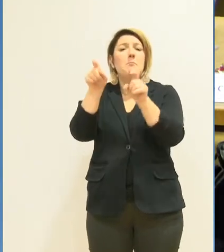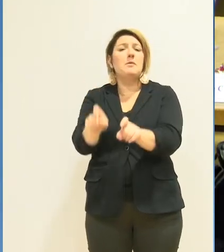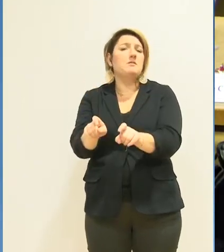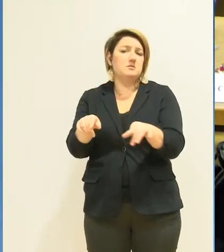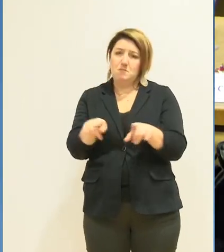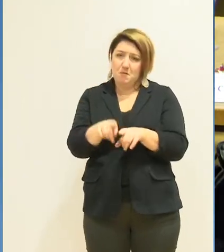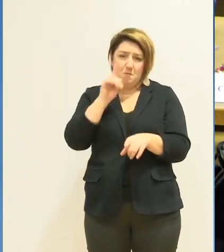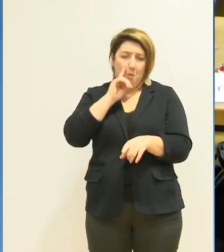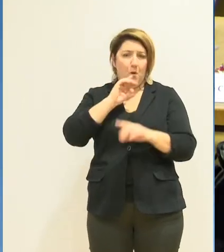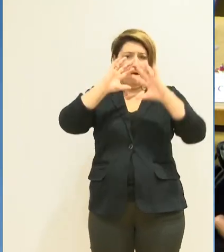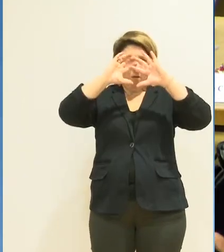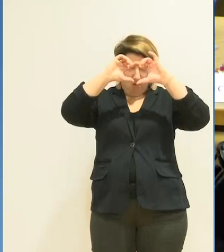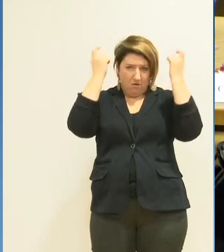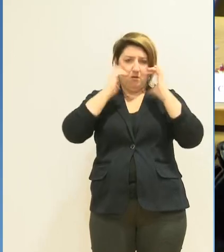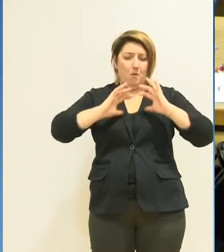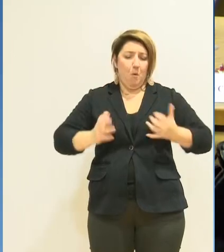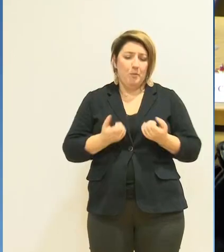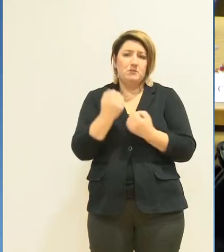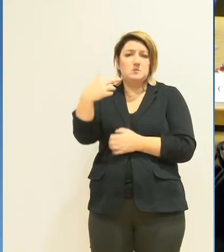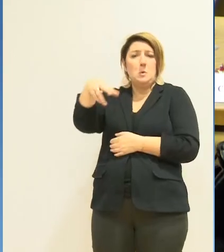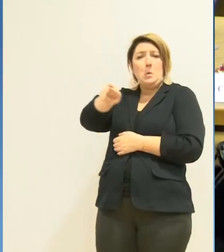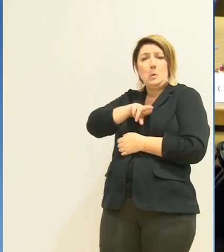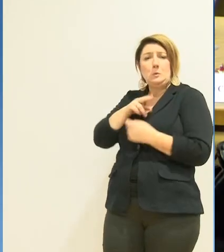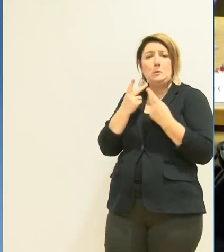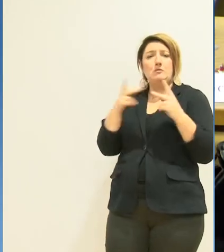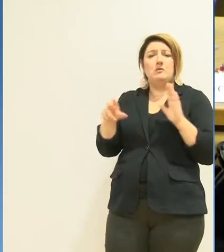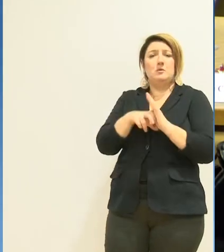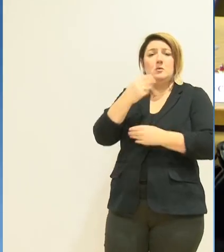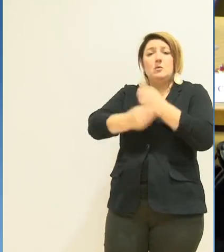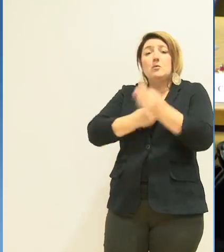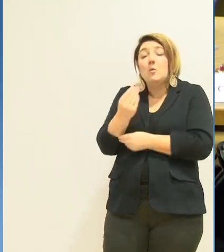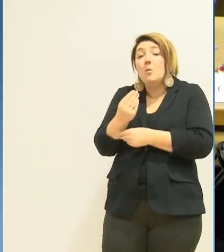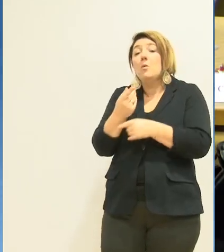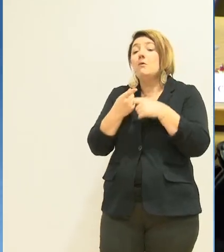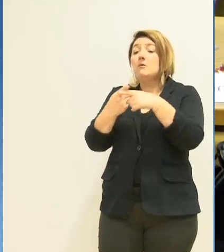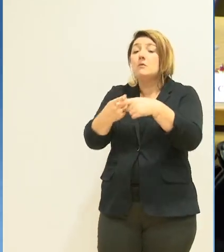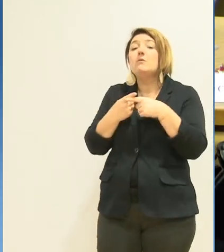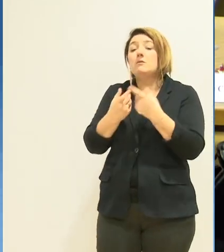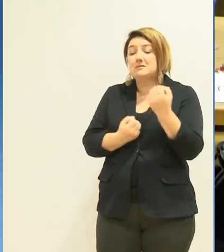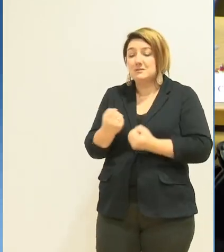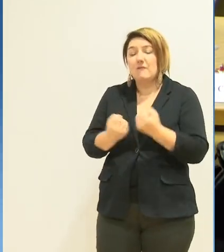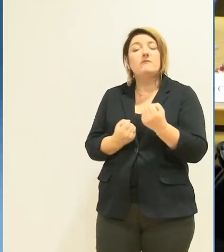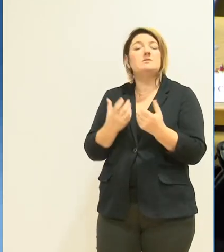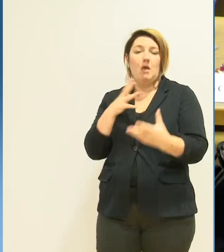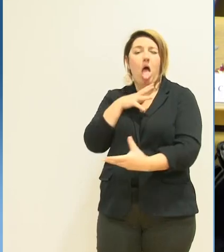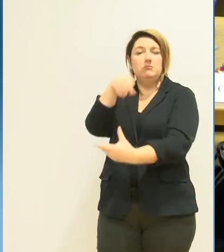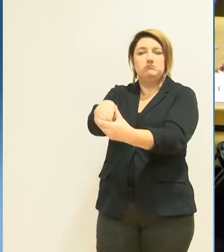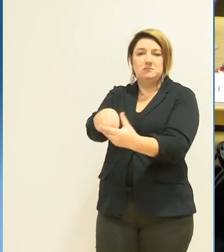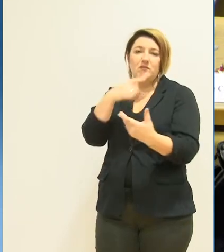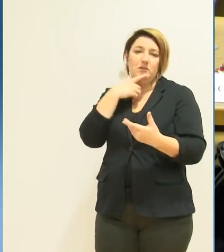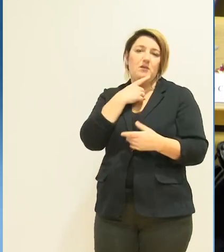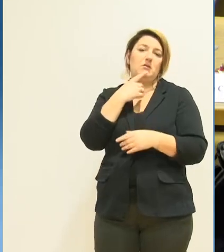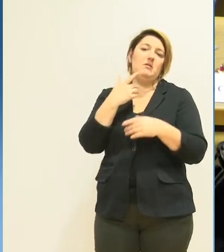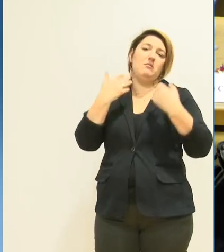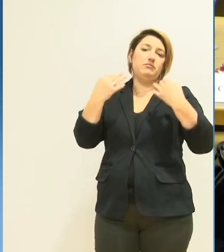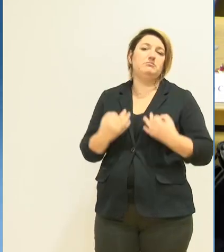de compétences ont été réintégrés à la ville ou mutualisés au sein de services communs ce budget 2010